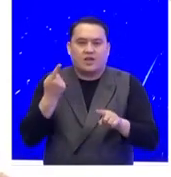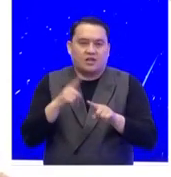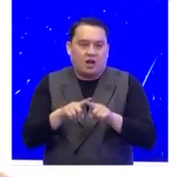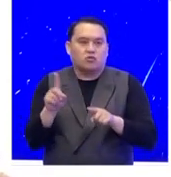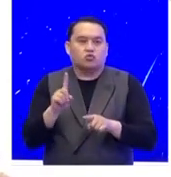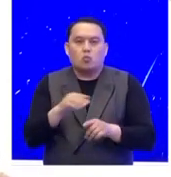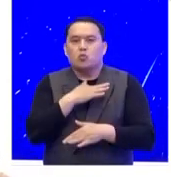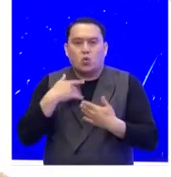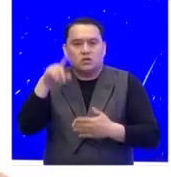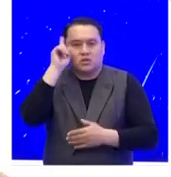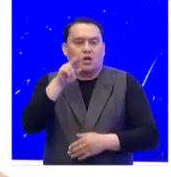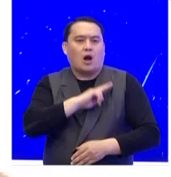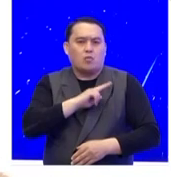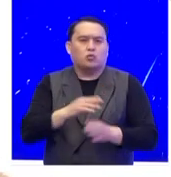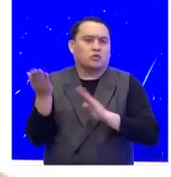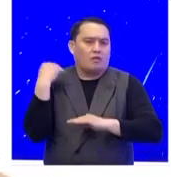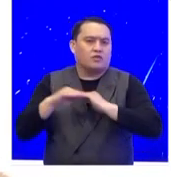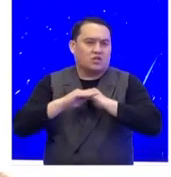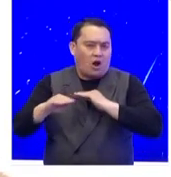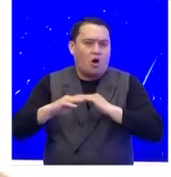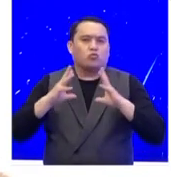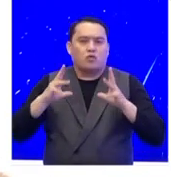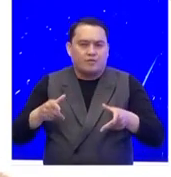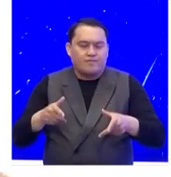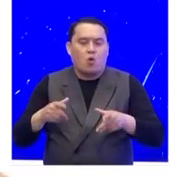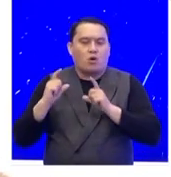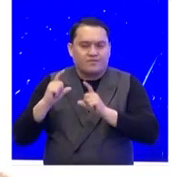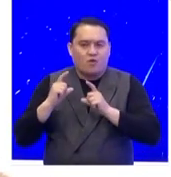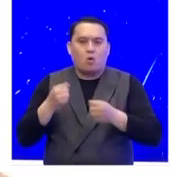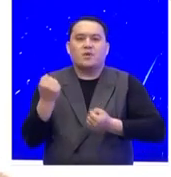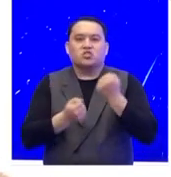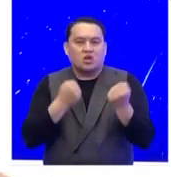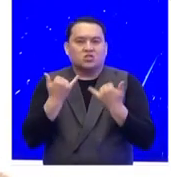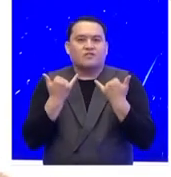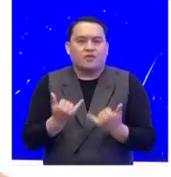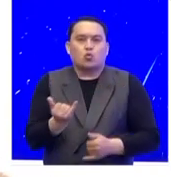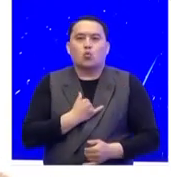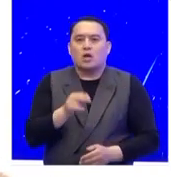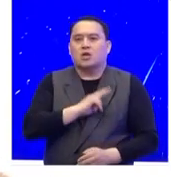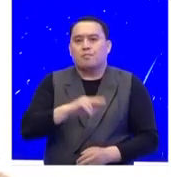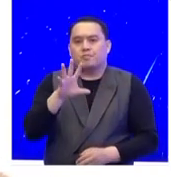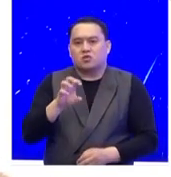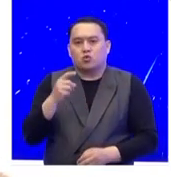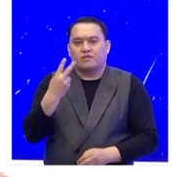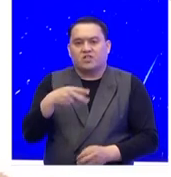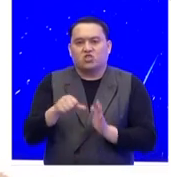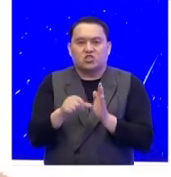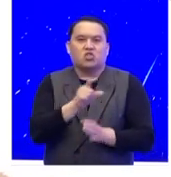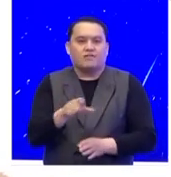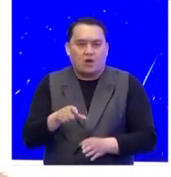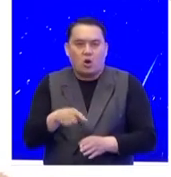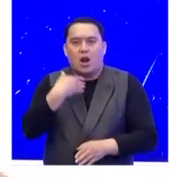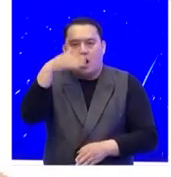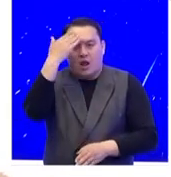так как многие из них работали в поле на тракторах, большегрузных автомашинах. Сейчас у нас работает 526 человек, но в